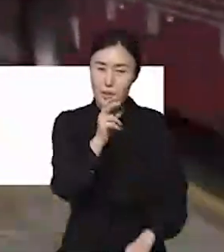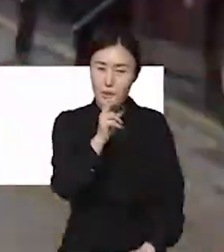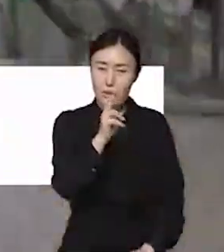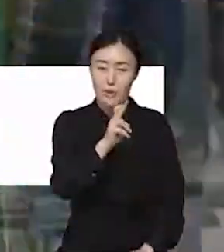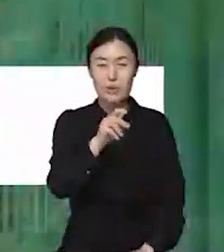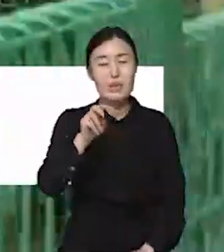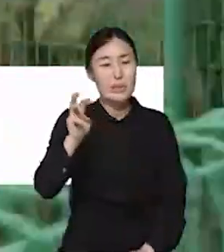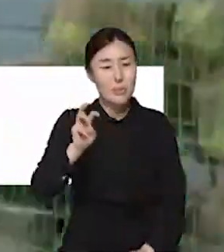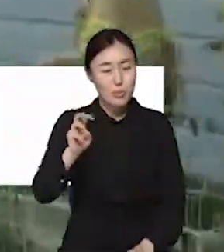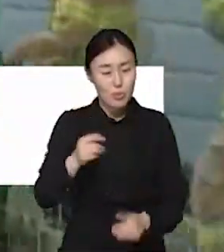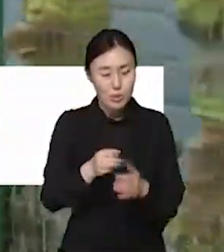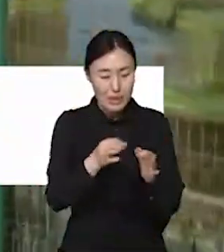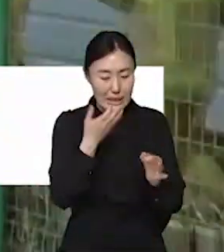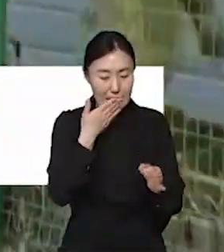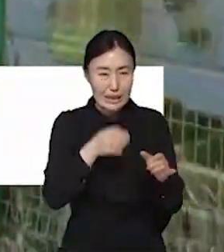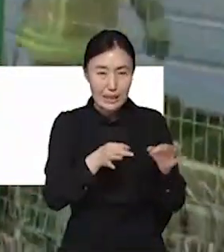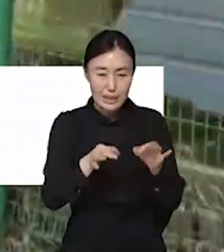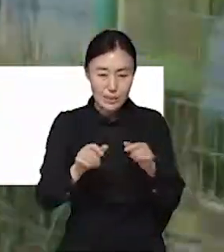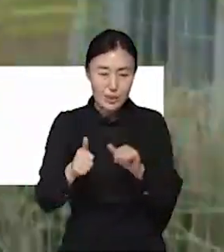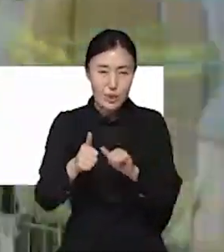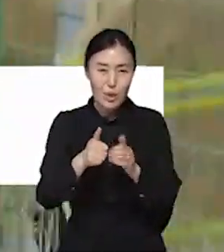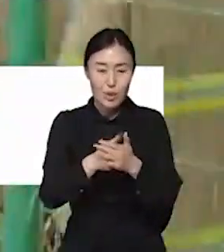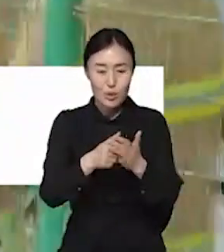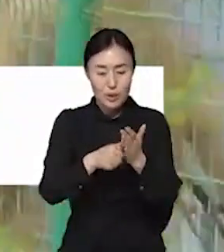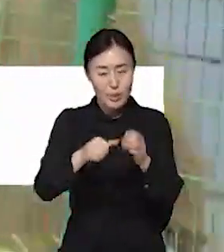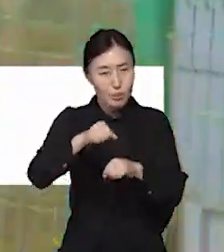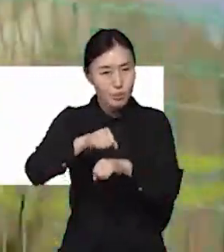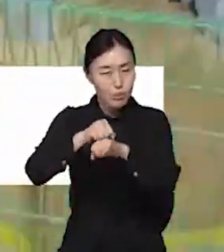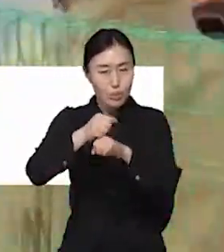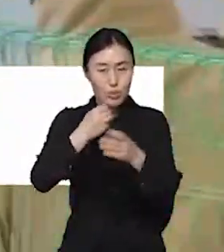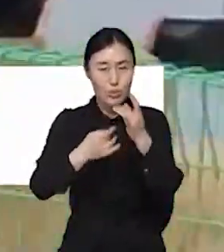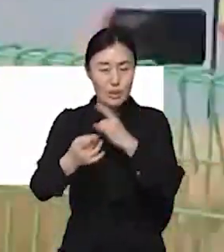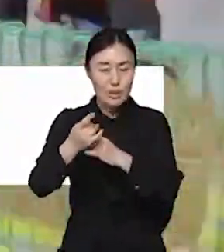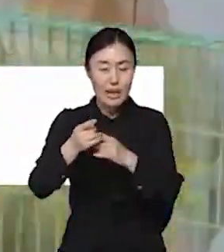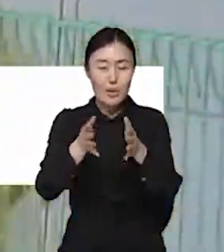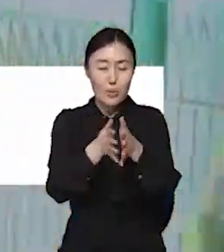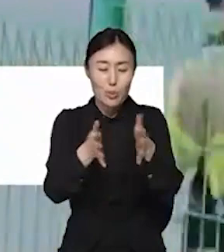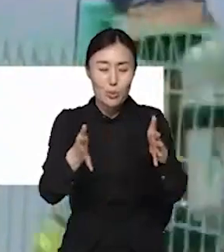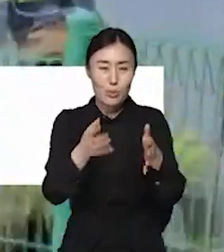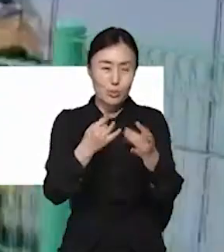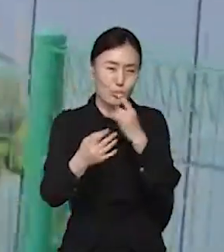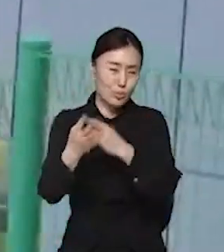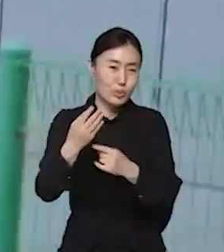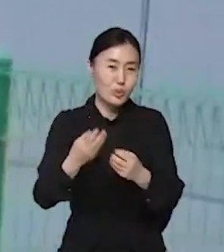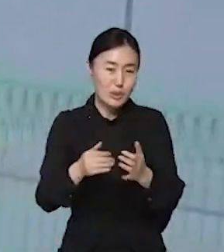장덕동의 한 상가 한 음식점 옆 식자재 창고에서 불이 나 창고 한동이 전부 탔습니다.